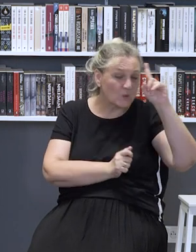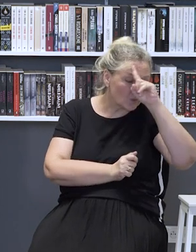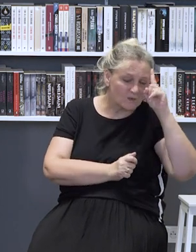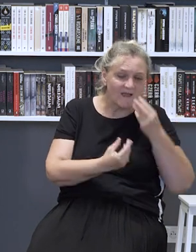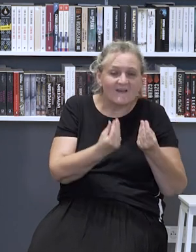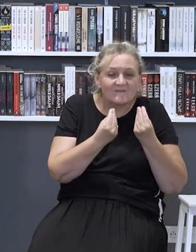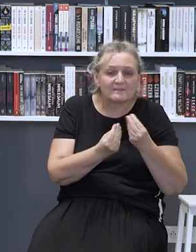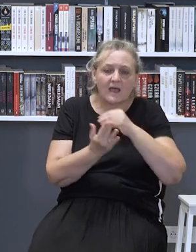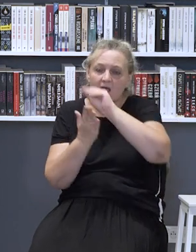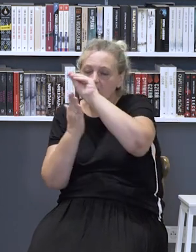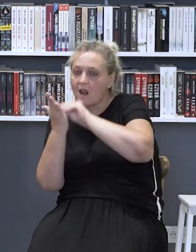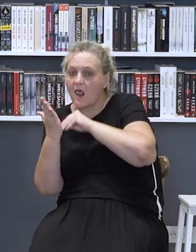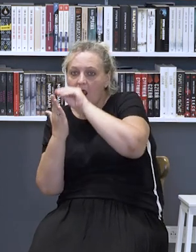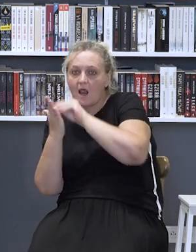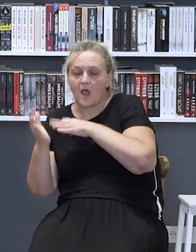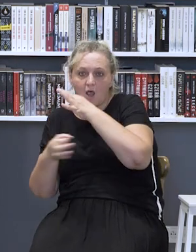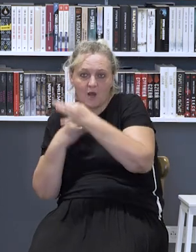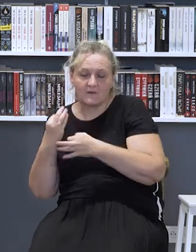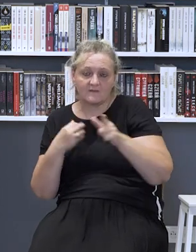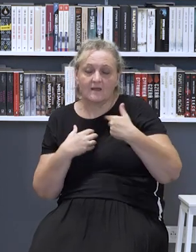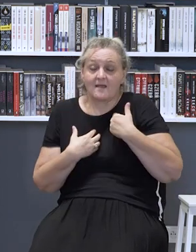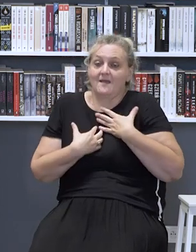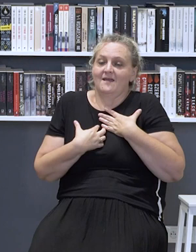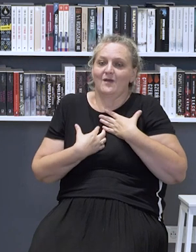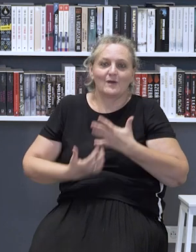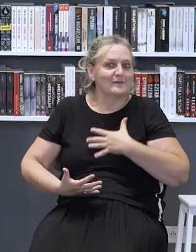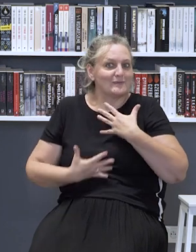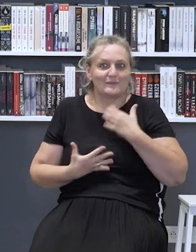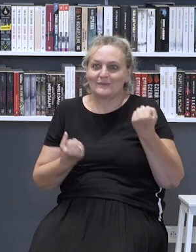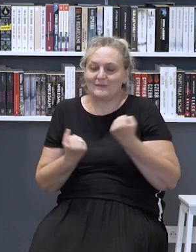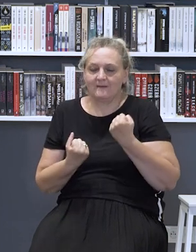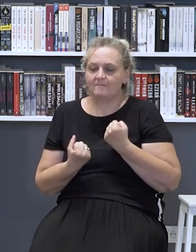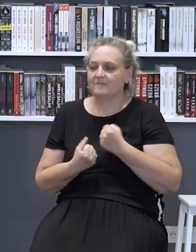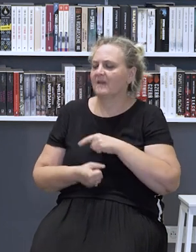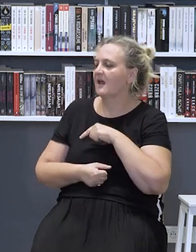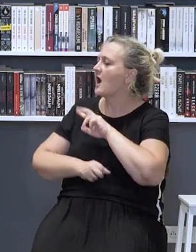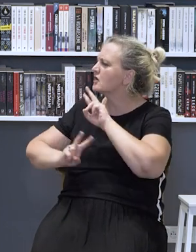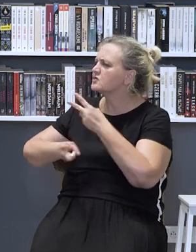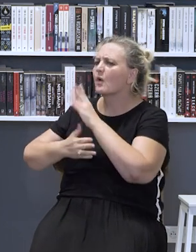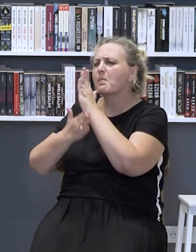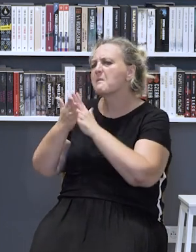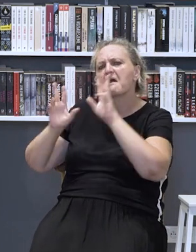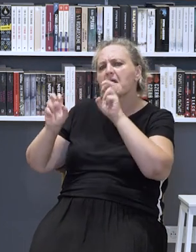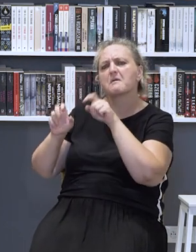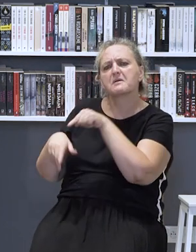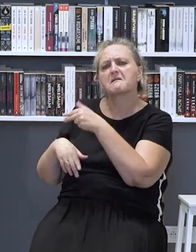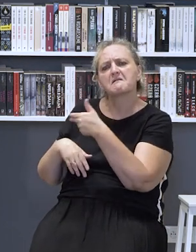rzeczy wychodzą z tego. Bardzo inspirujące. A z czego wzięła się mapa? Czy też z jakiejś takiej historii?